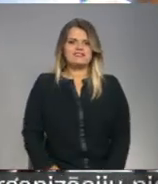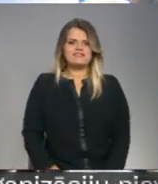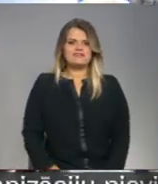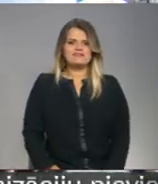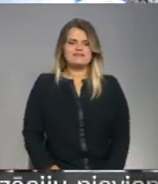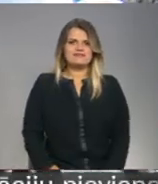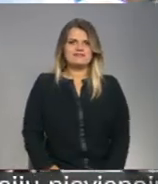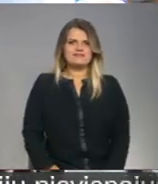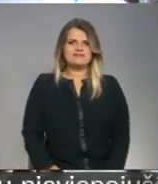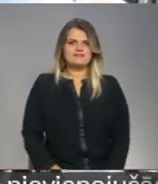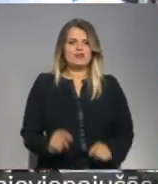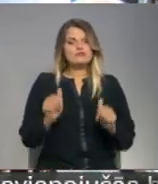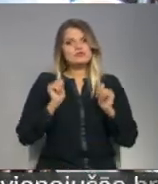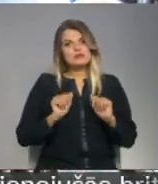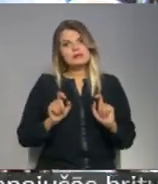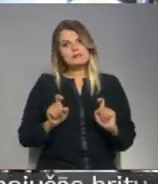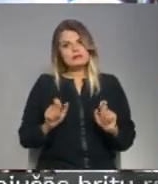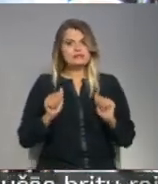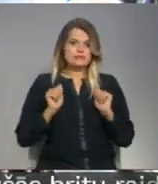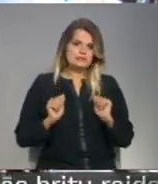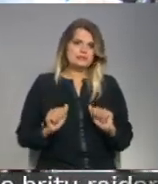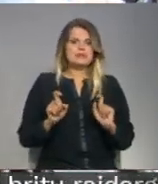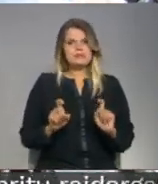Pasēdi. Tikmēr pasēdi vēl, te patēs.